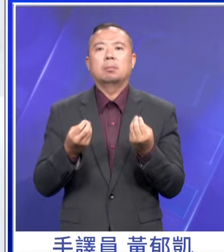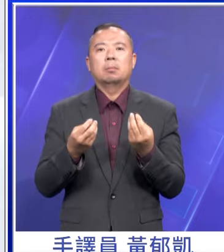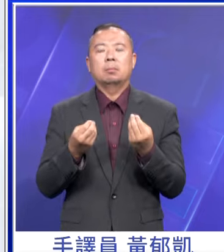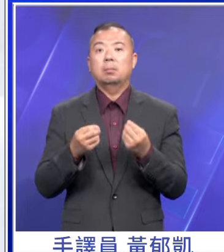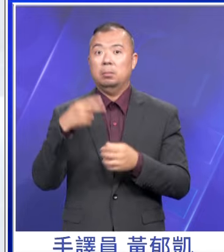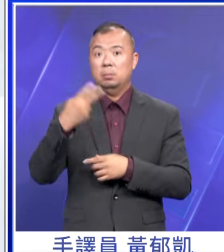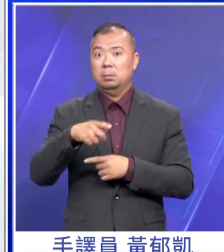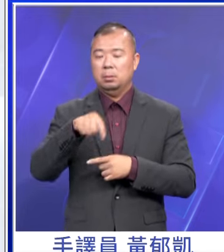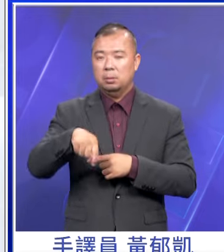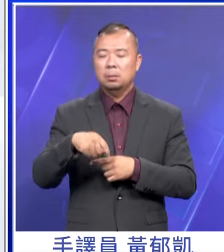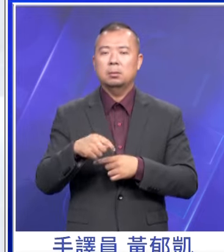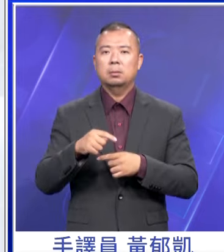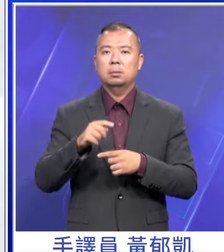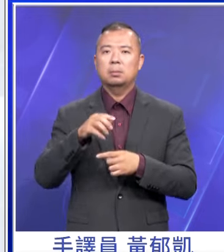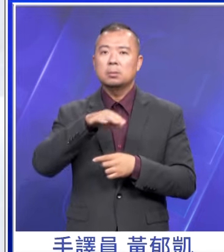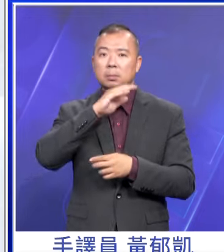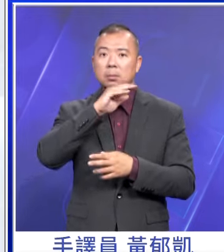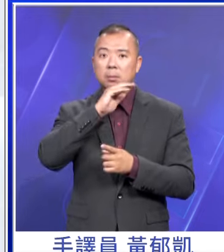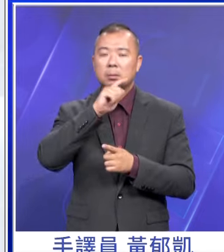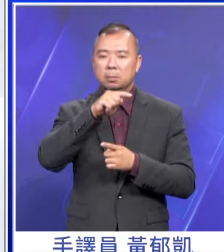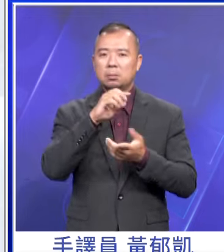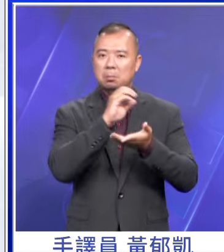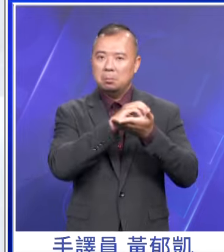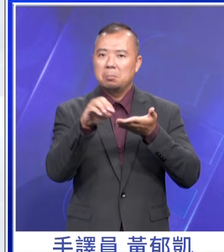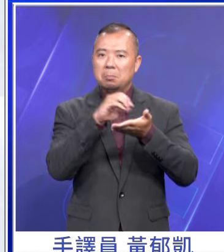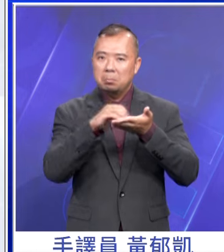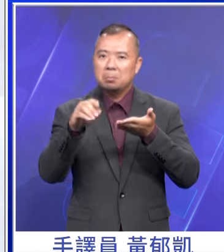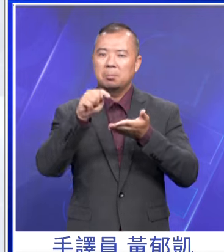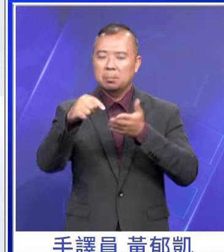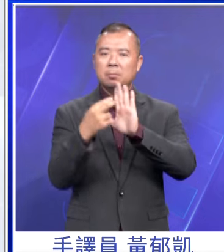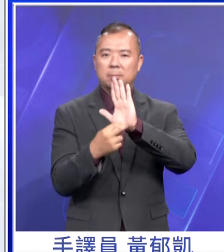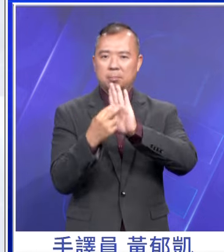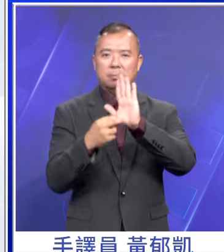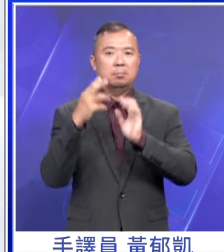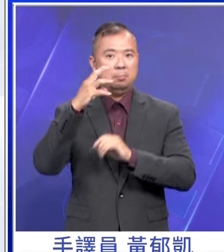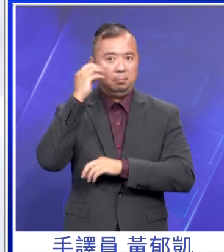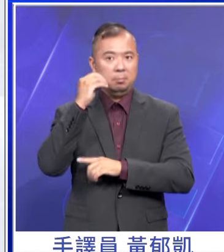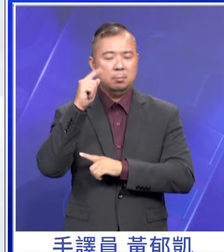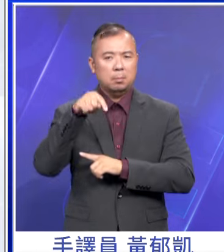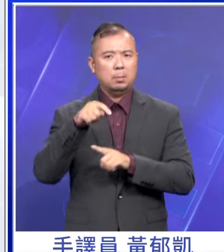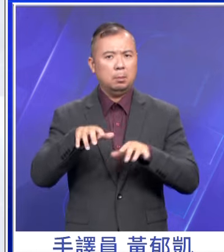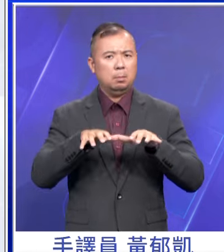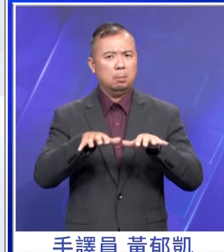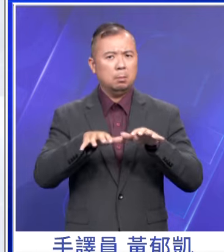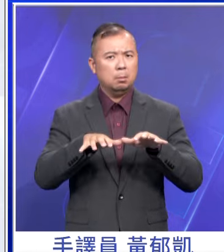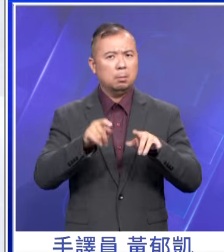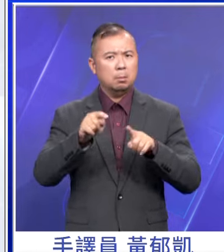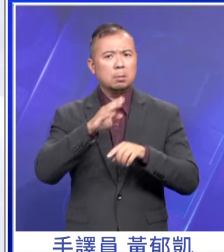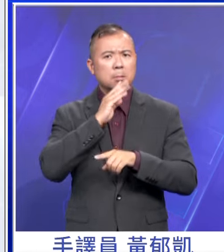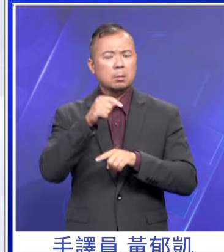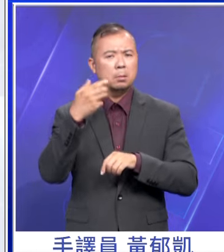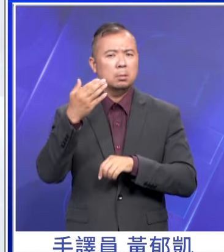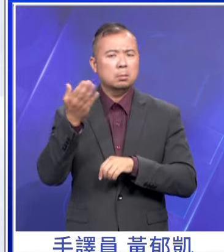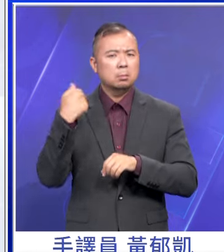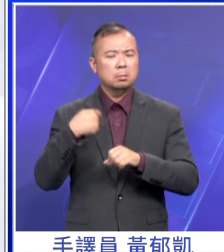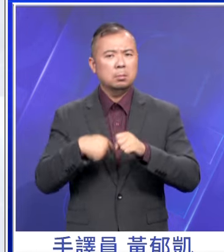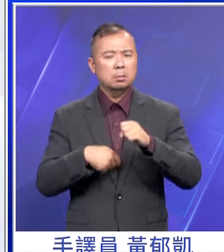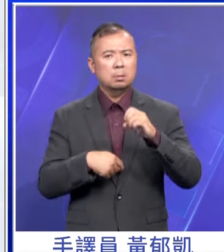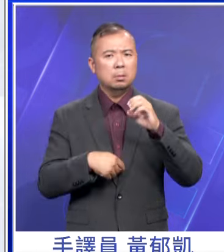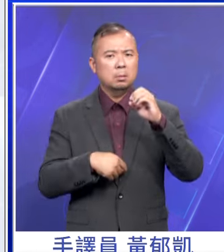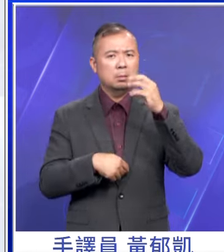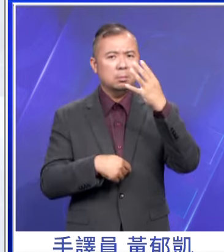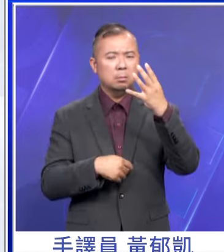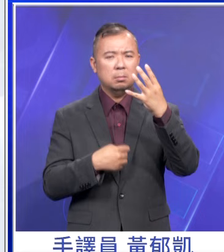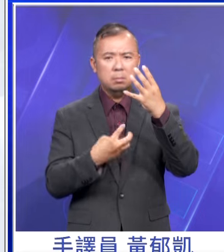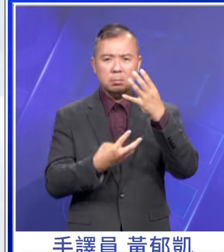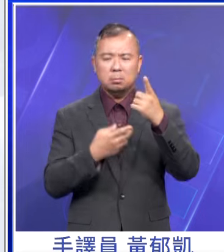前也表示了，稍后呢会有文字的相关说明。至于这起的地震有没有可能是0403之后的余震，还是新的